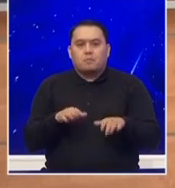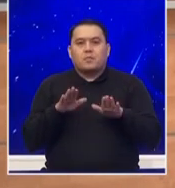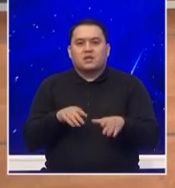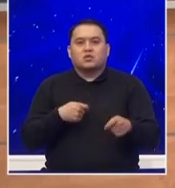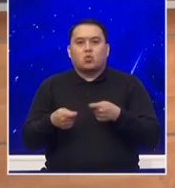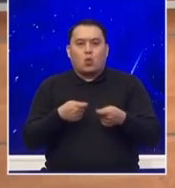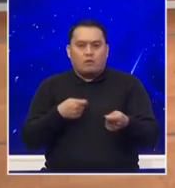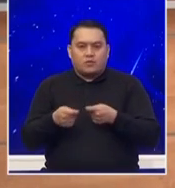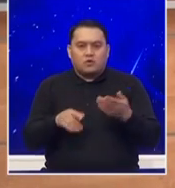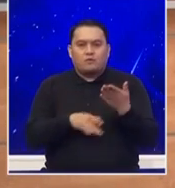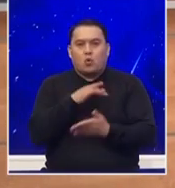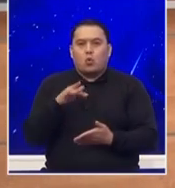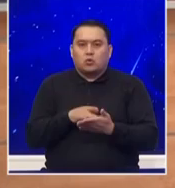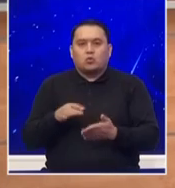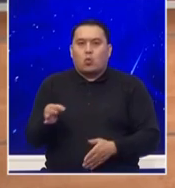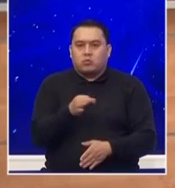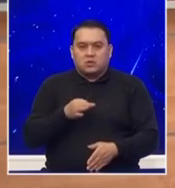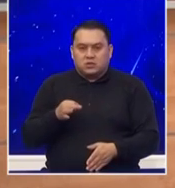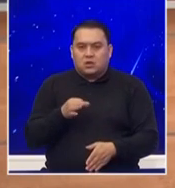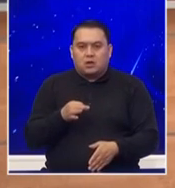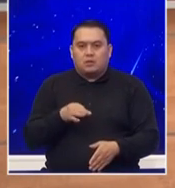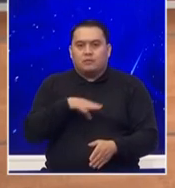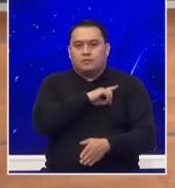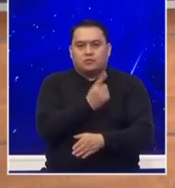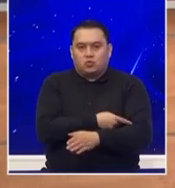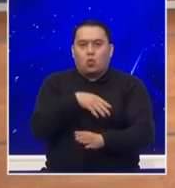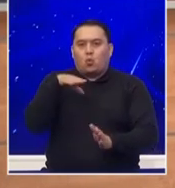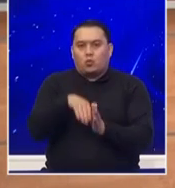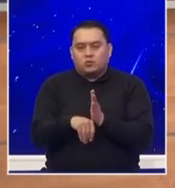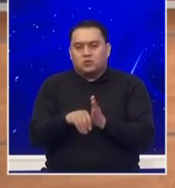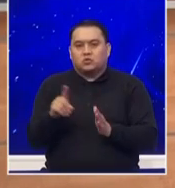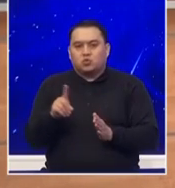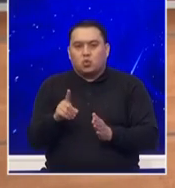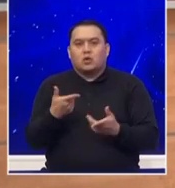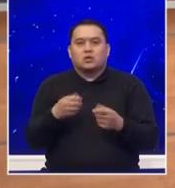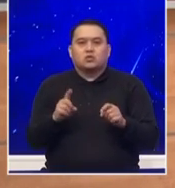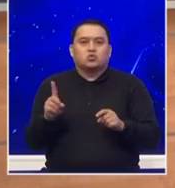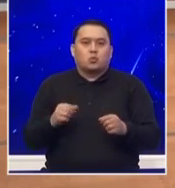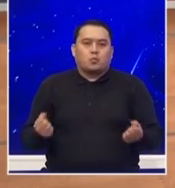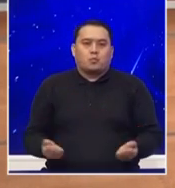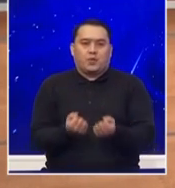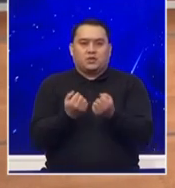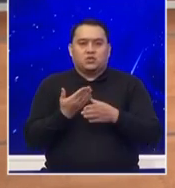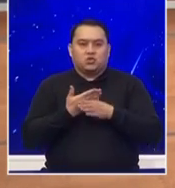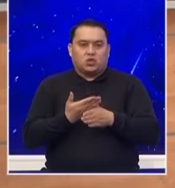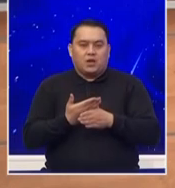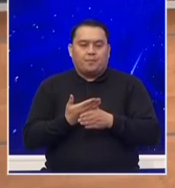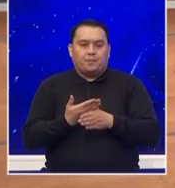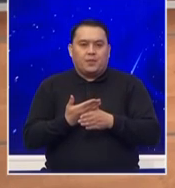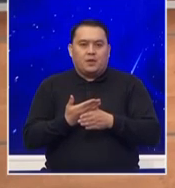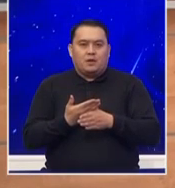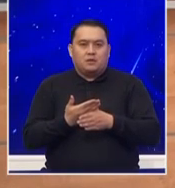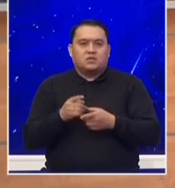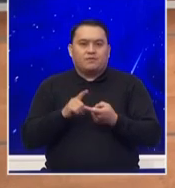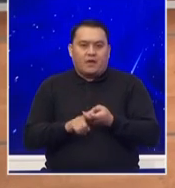руководством МИО, города и области, чтобы приложить все усилия для того, чтобы где что, что помочь. Может быть, где-то